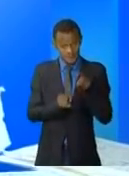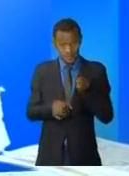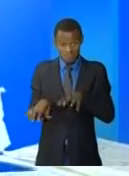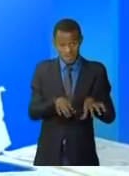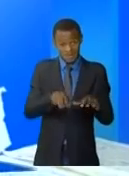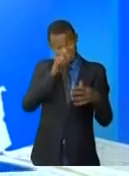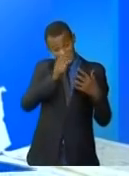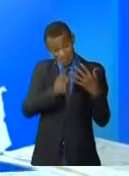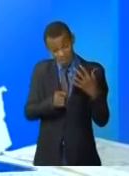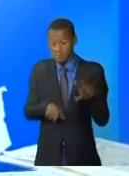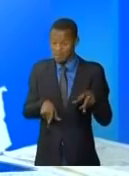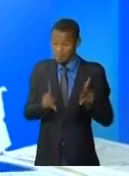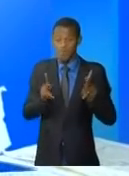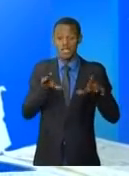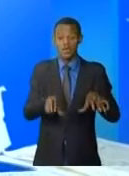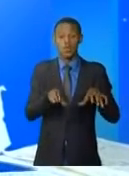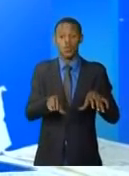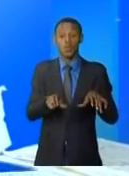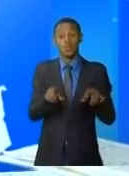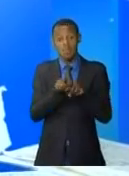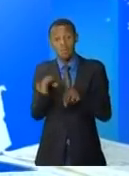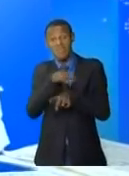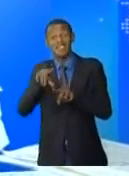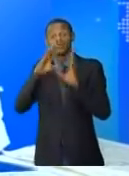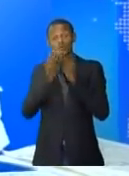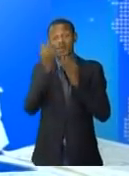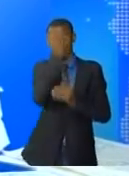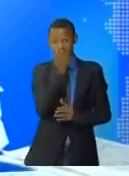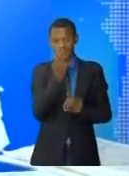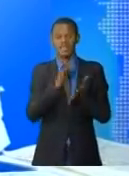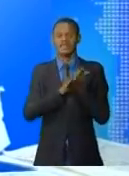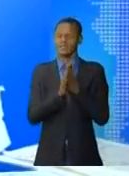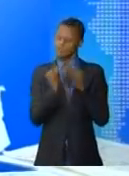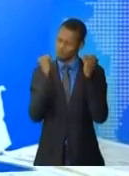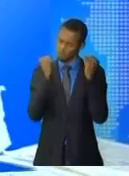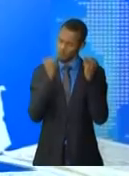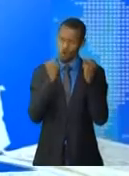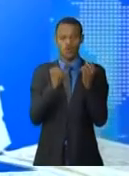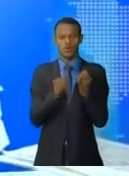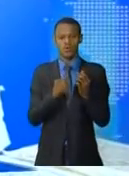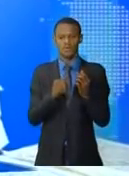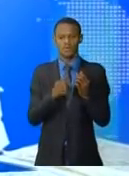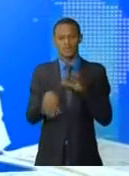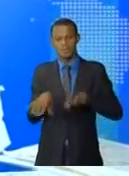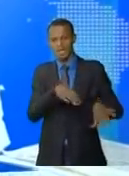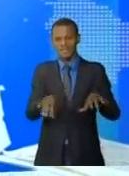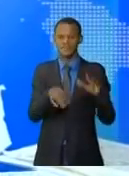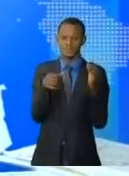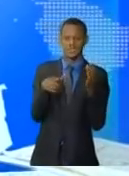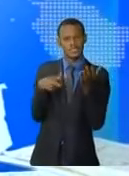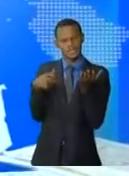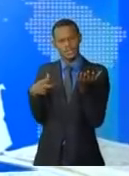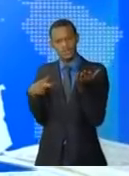forte économiquement, qui veut agrandir son espace douanier et accélérer, développer les